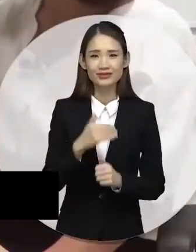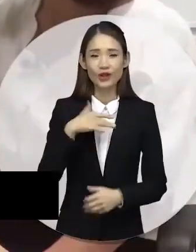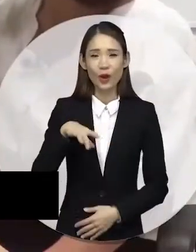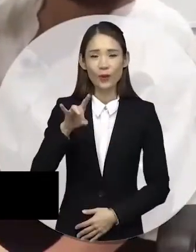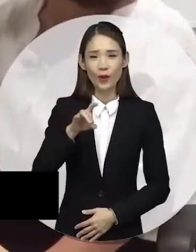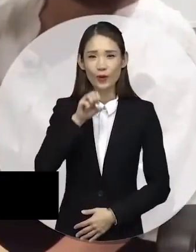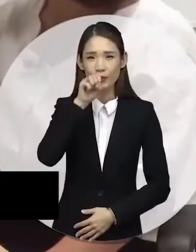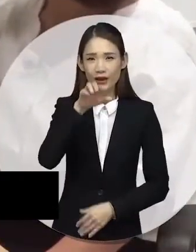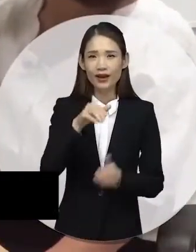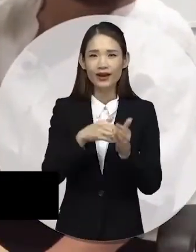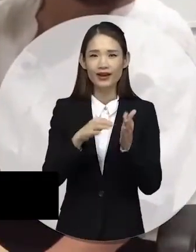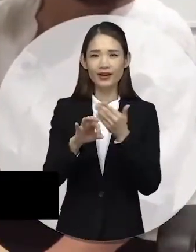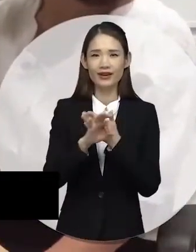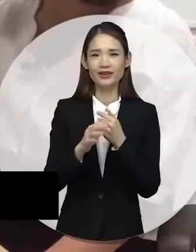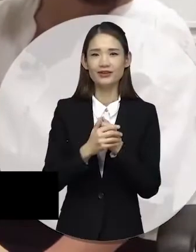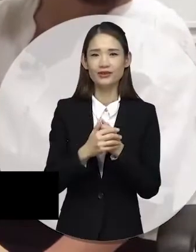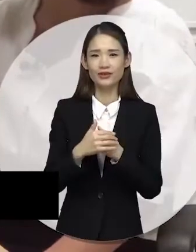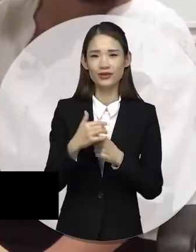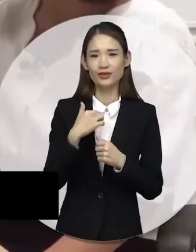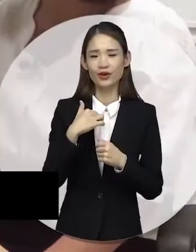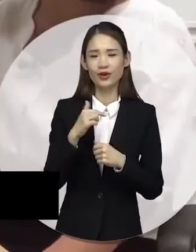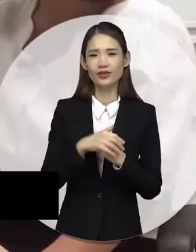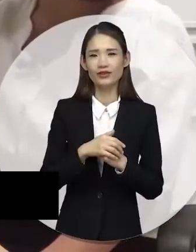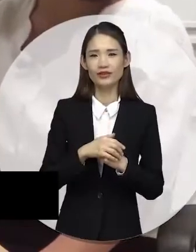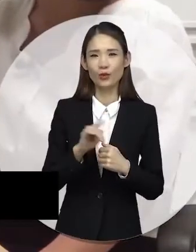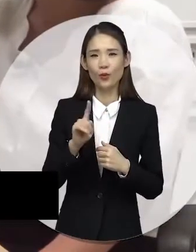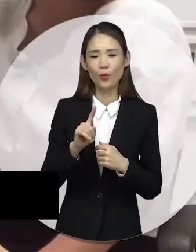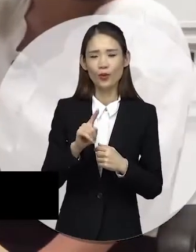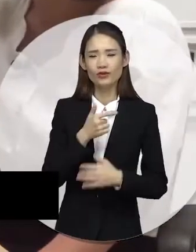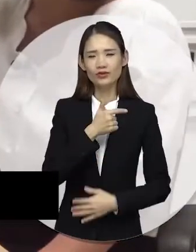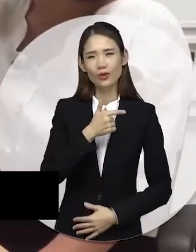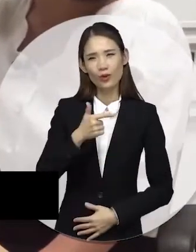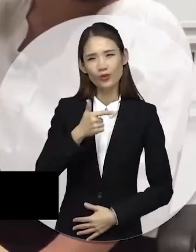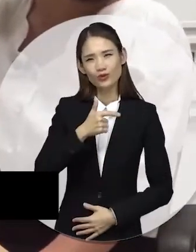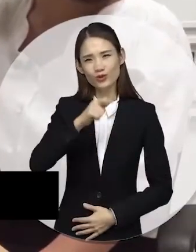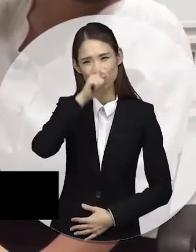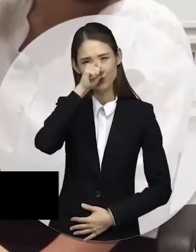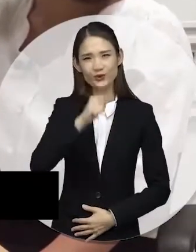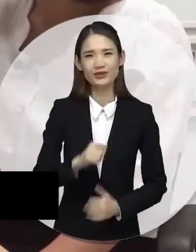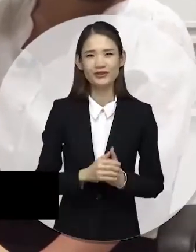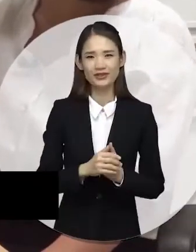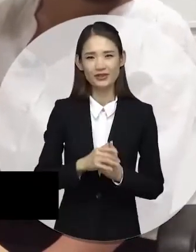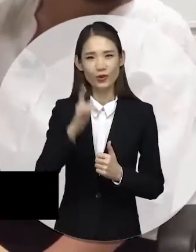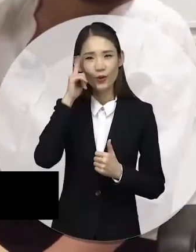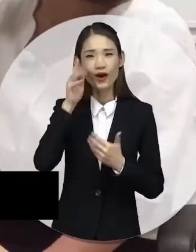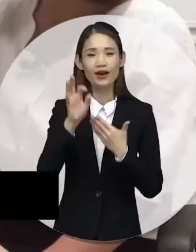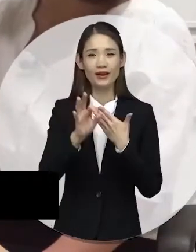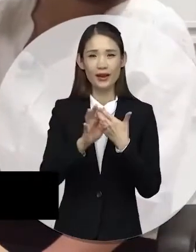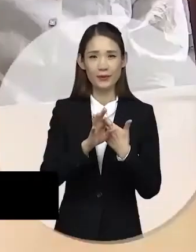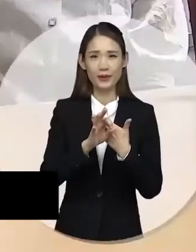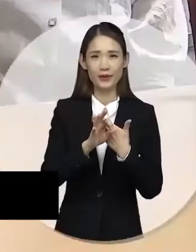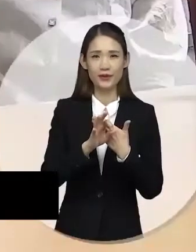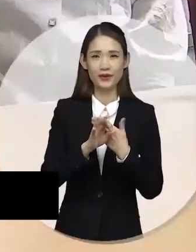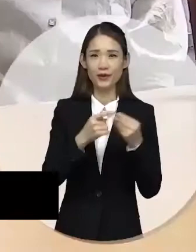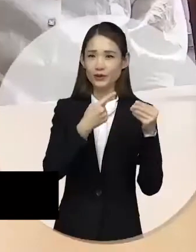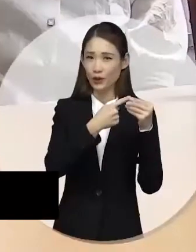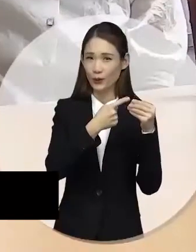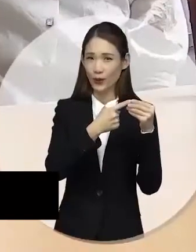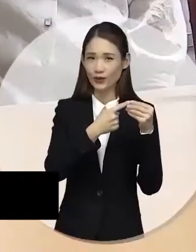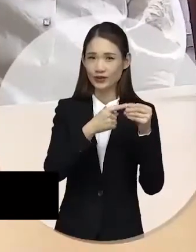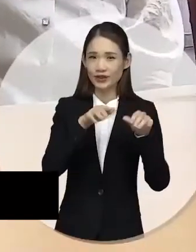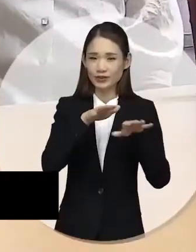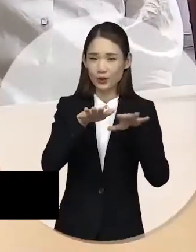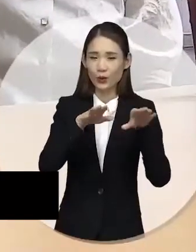저부터 말해보면은 네. 저는 굉장히 일단 좋았어요. 왜 정말요? 좋았냐면요. 네. 일단